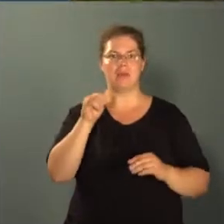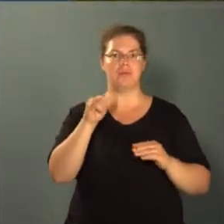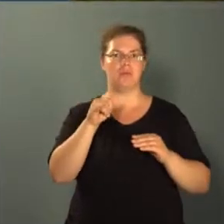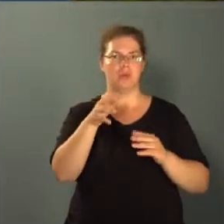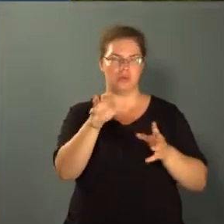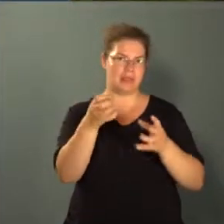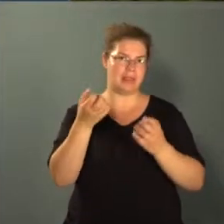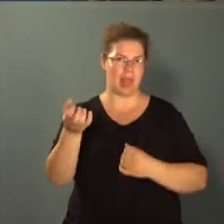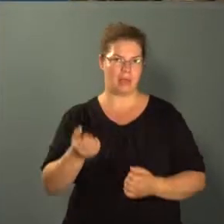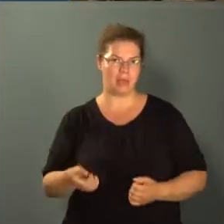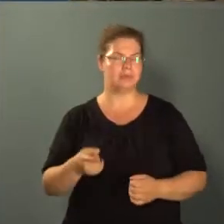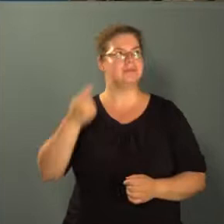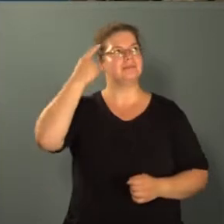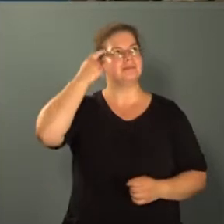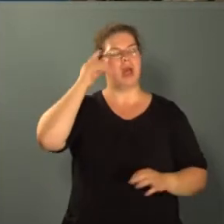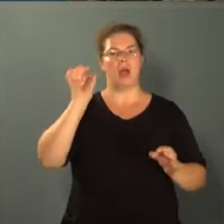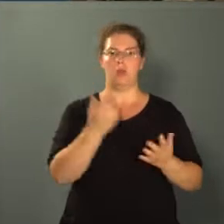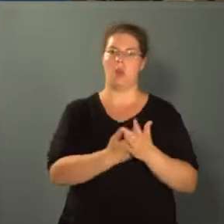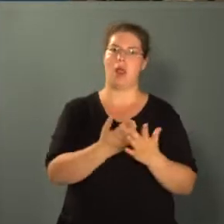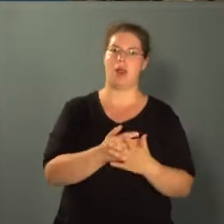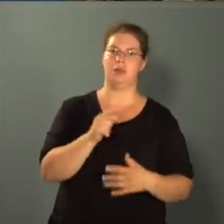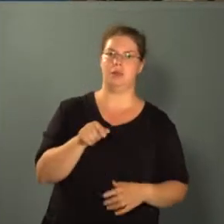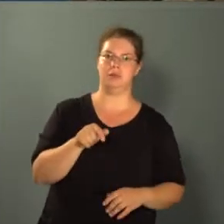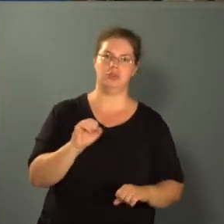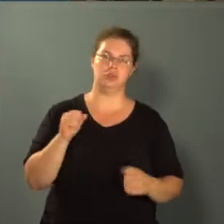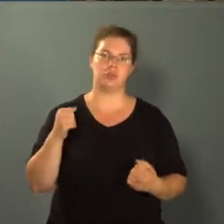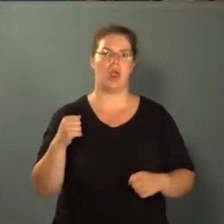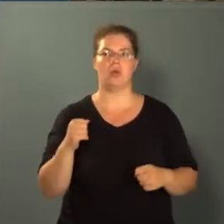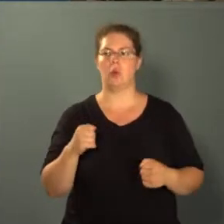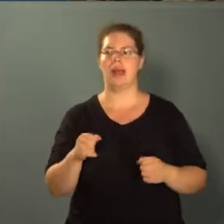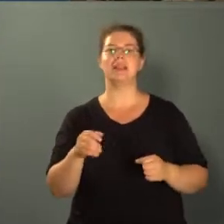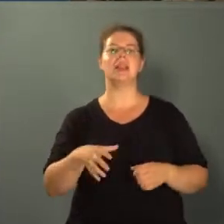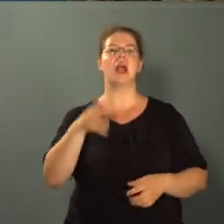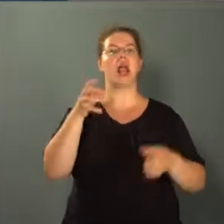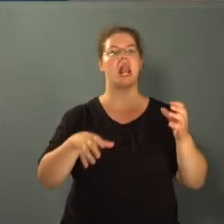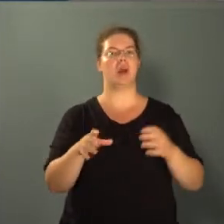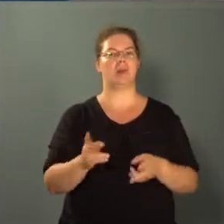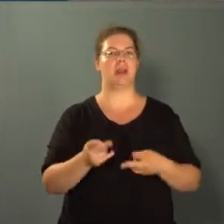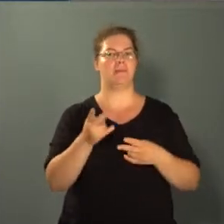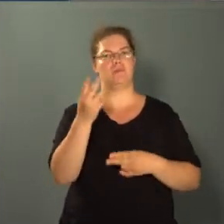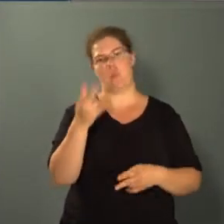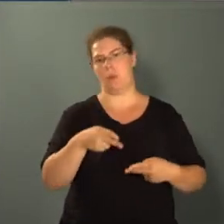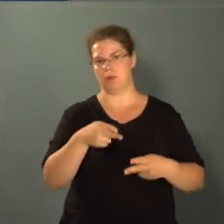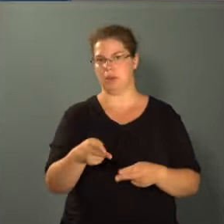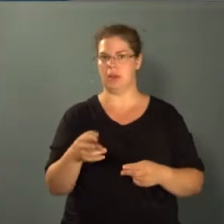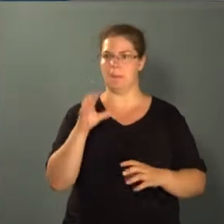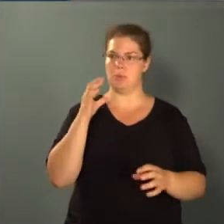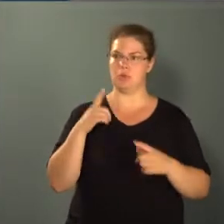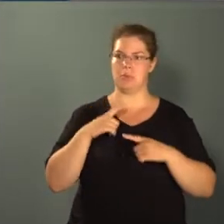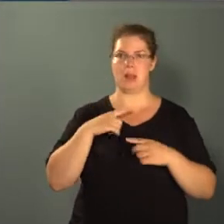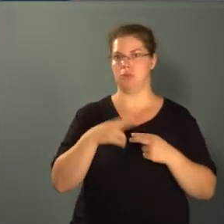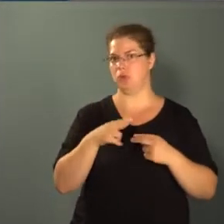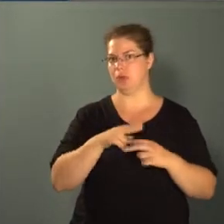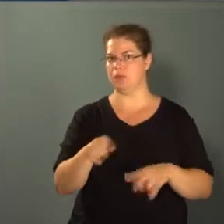és eszembe jutott, hogy de jó ötlet lenne szerintem, ez itt ugye gyakorlatilag a lakótelep fő utcája, buszmegállóhoz egészen közel van,